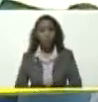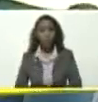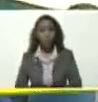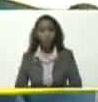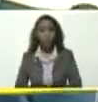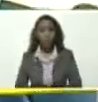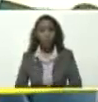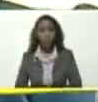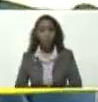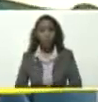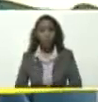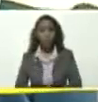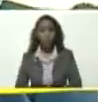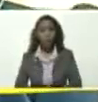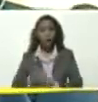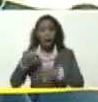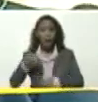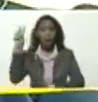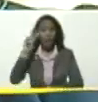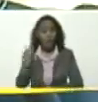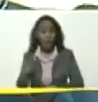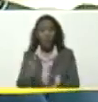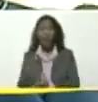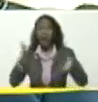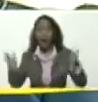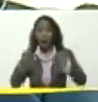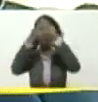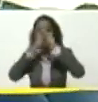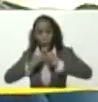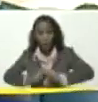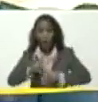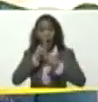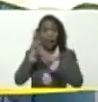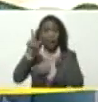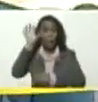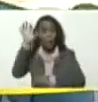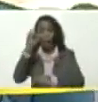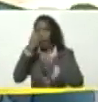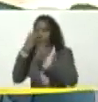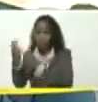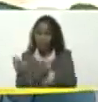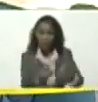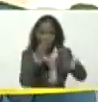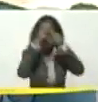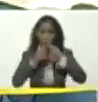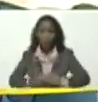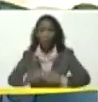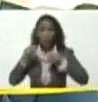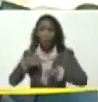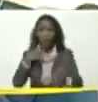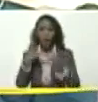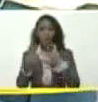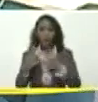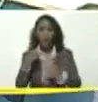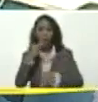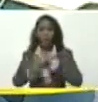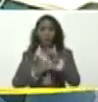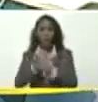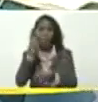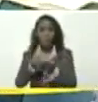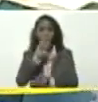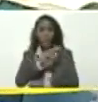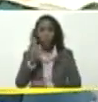năm nay. Para Vietnam es un gran honor de ser país invitado de honor para FinVen 2021. Và